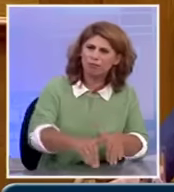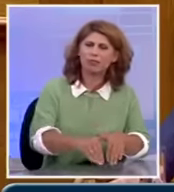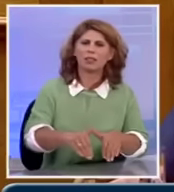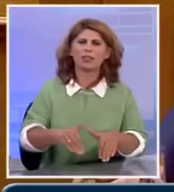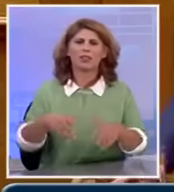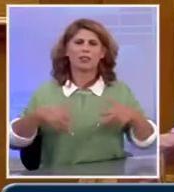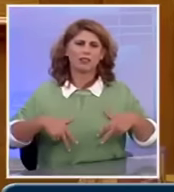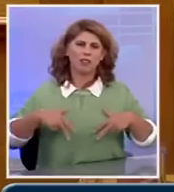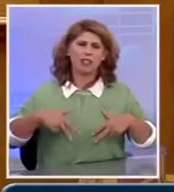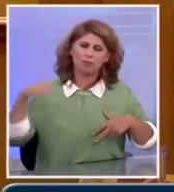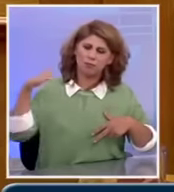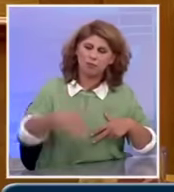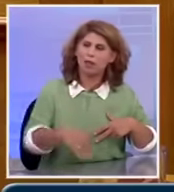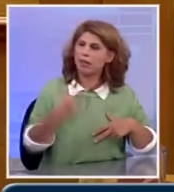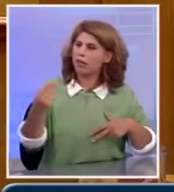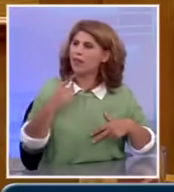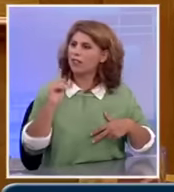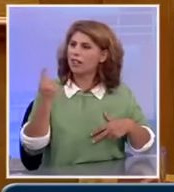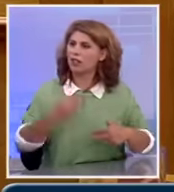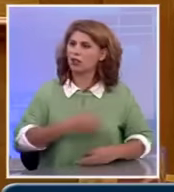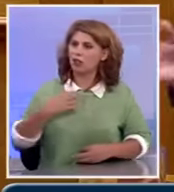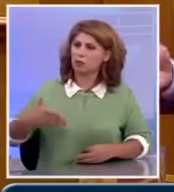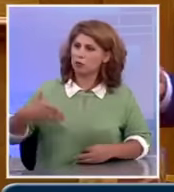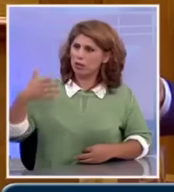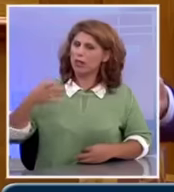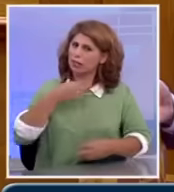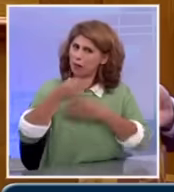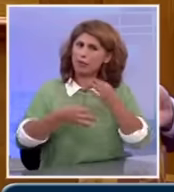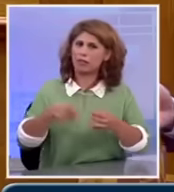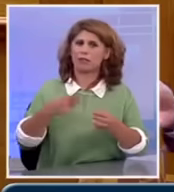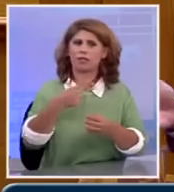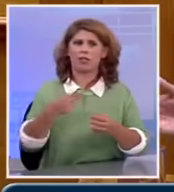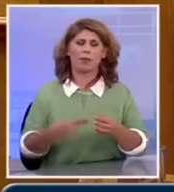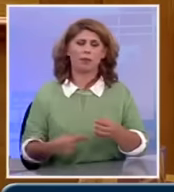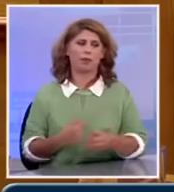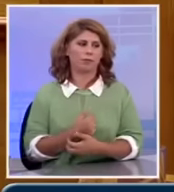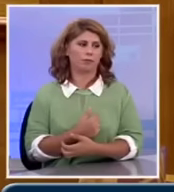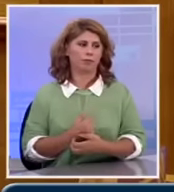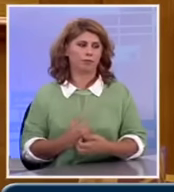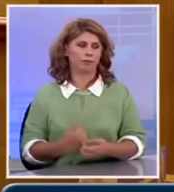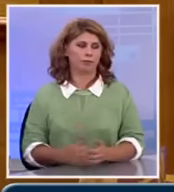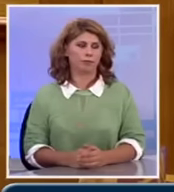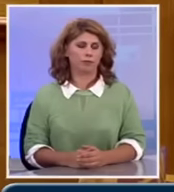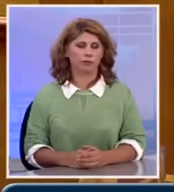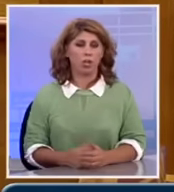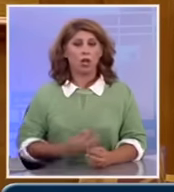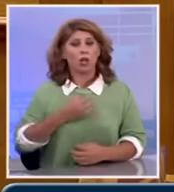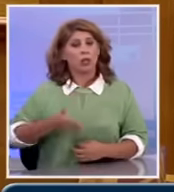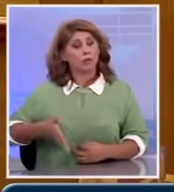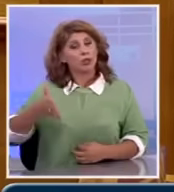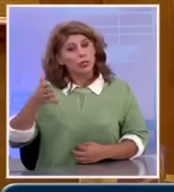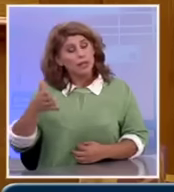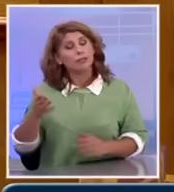έδωσα την ευκαιρία στον κύριο μητσοτάκη να τοποθετηθεί σε αυτά τα ζητήματα κύριος μητσοτάκης